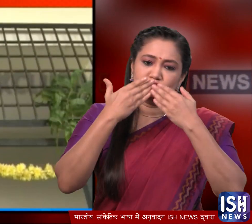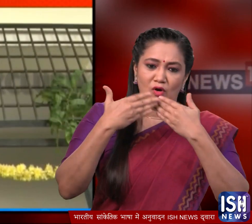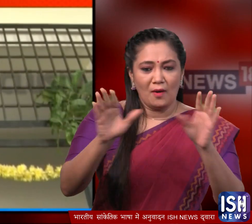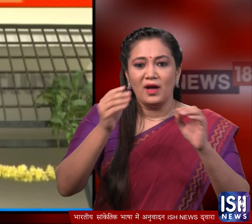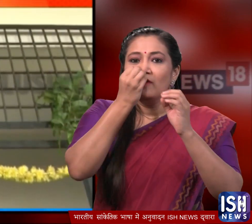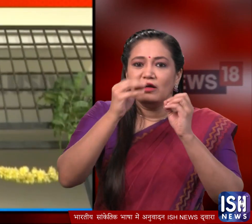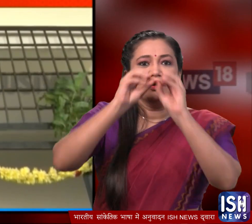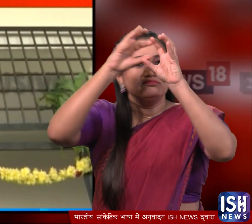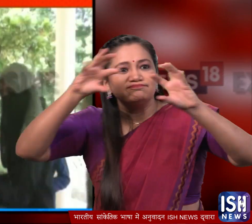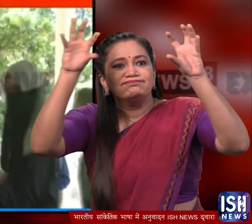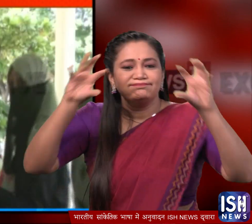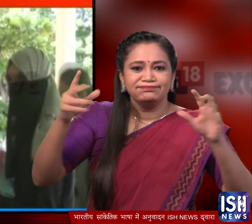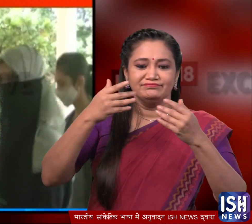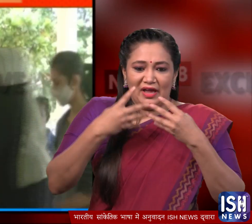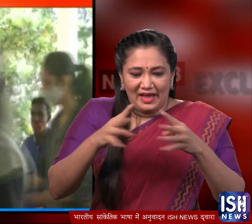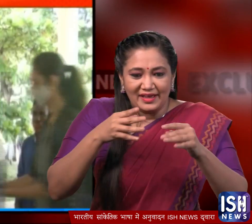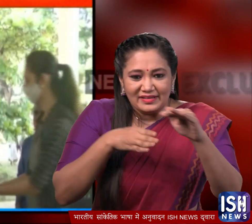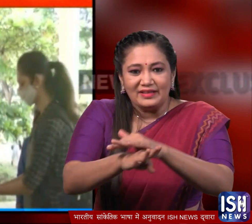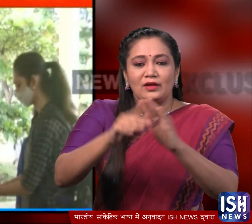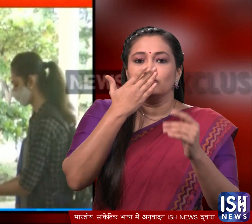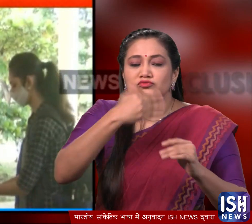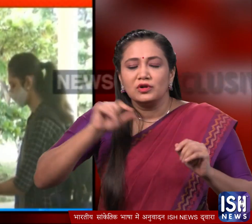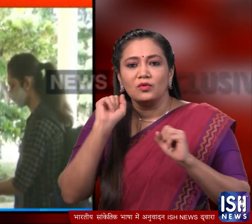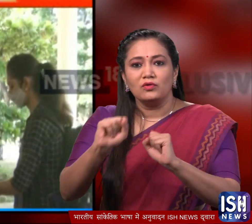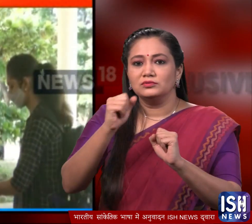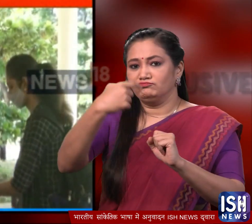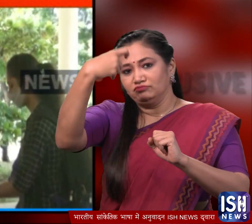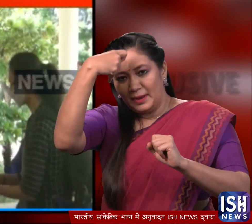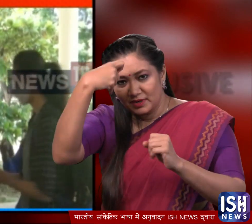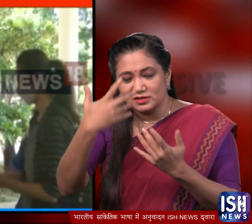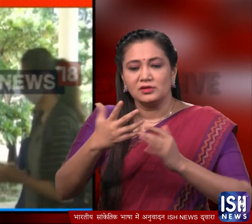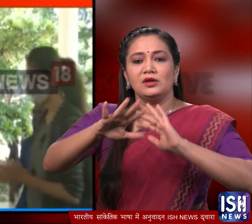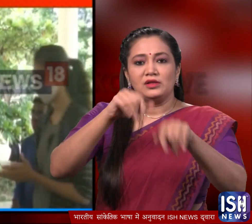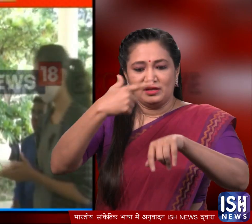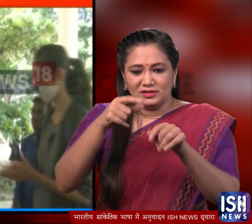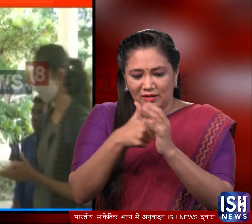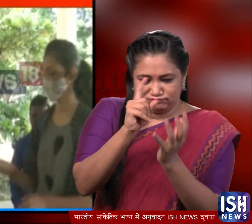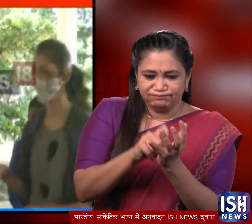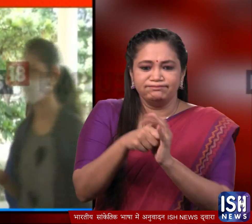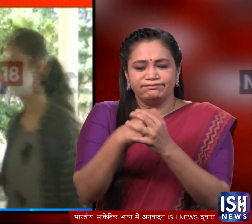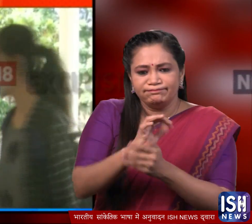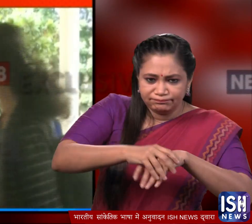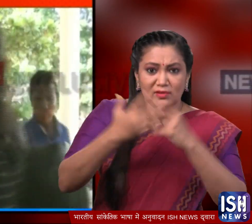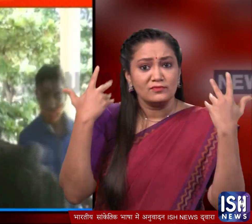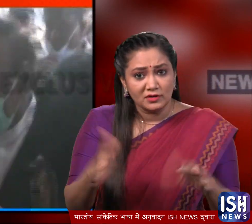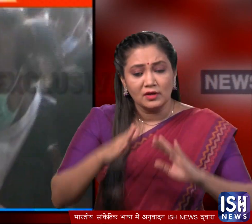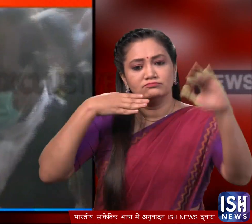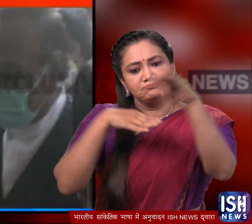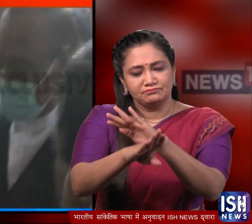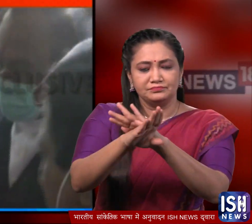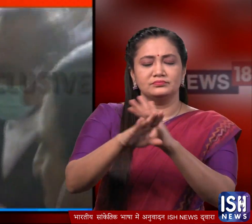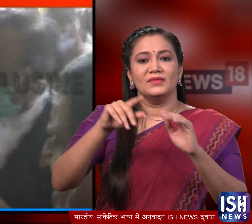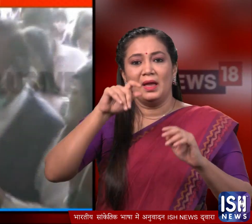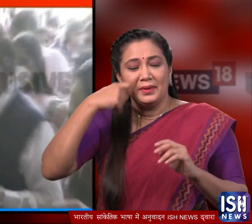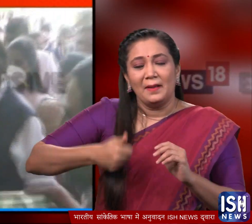स्कूल फूलमालाओं से सजा नजर आया। एंट्री से पहले एक एक कर छात्रों का टेम्परेचर मापा गया और फिर हैंड सैनिटाइजर लगाकर वो अंदर दाखिल हुए। इस